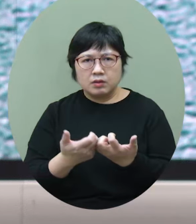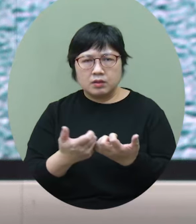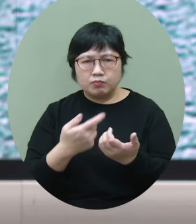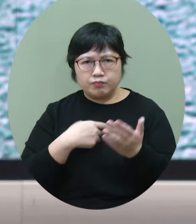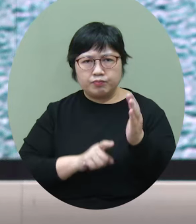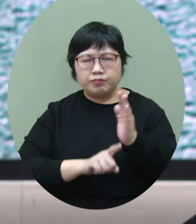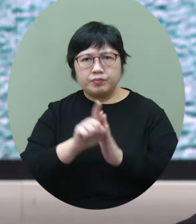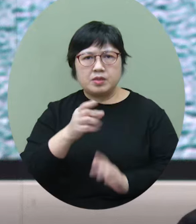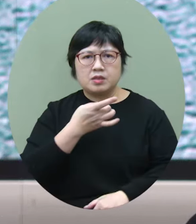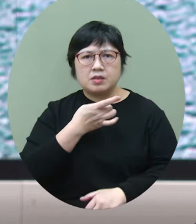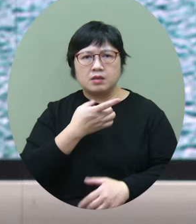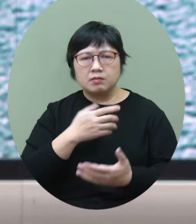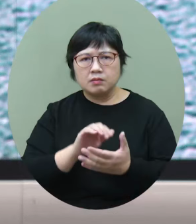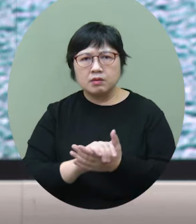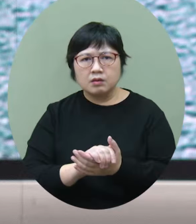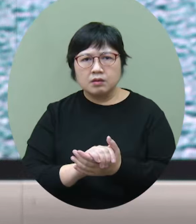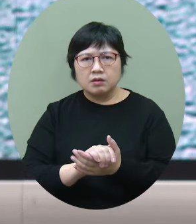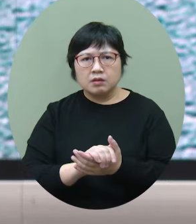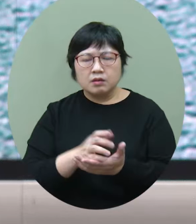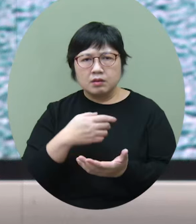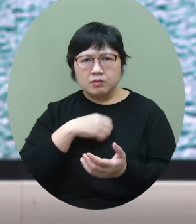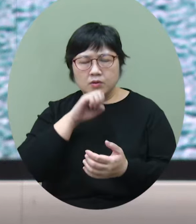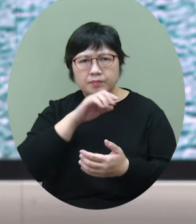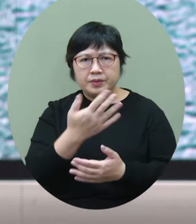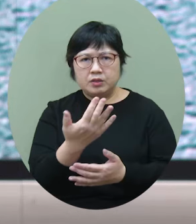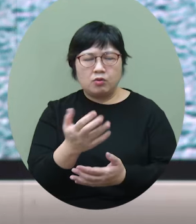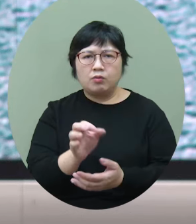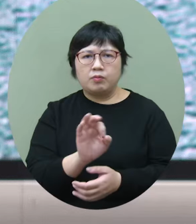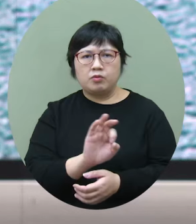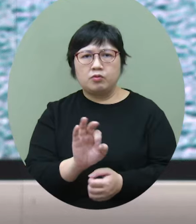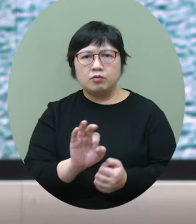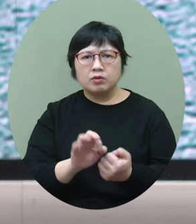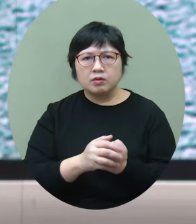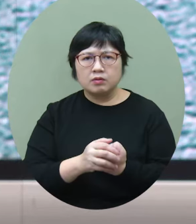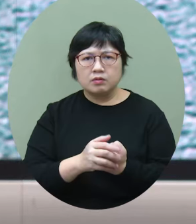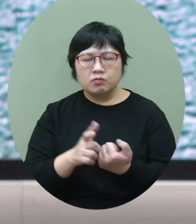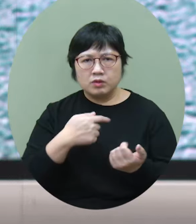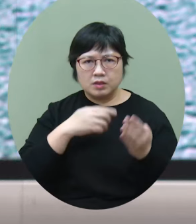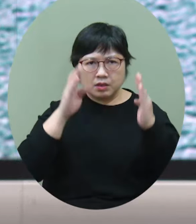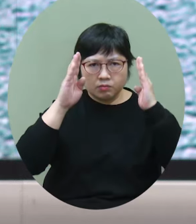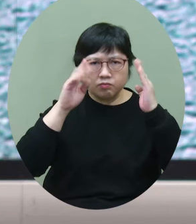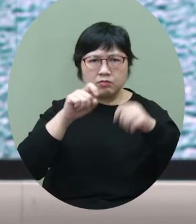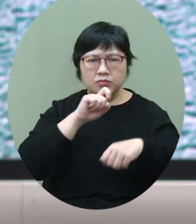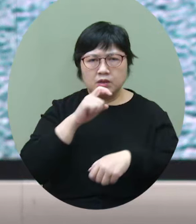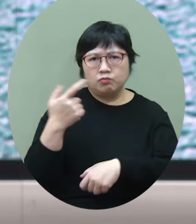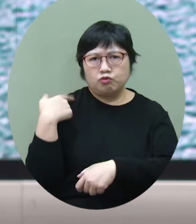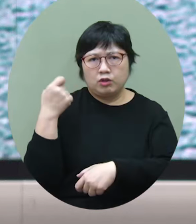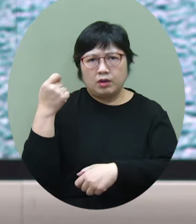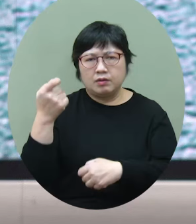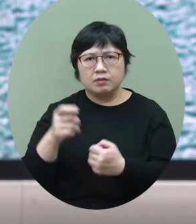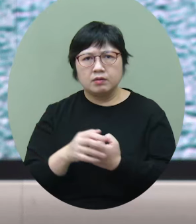咧，我就唔特登講嗰個個案編號啦。我哋都留意到最近